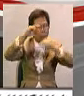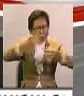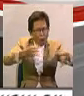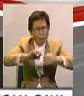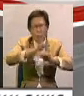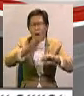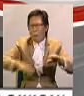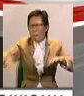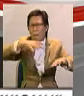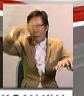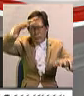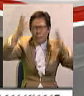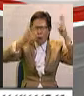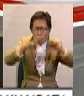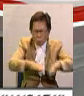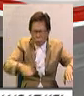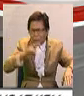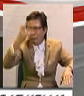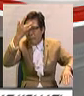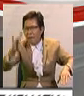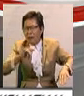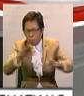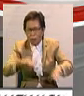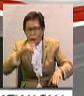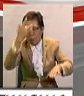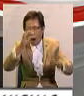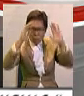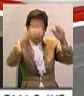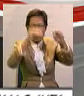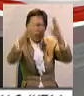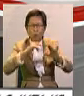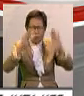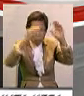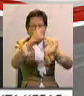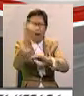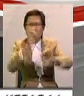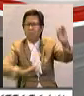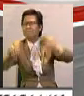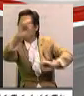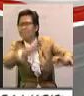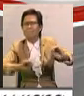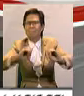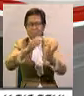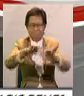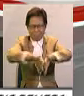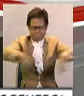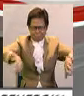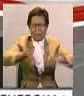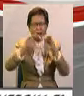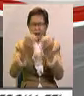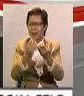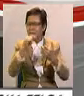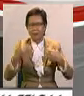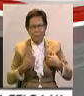rata-rata bimbang. Murid yang kurang pandai tidak dapat diberi tumpuan oleh guru berikutan tiada lagi pengasingan kelas.